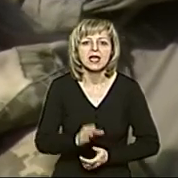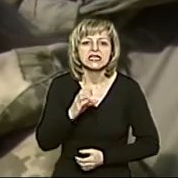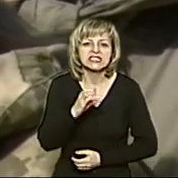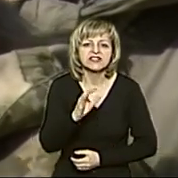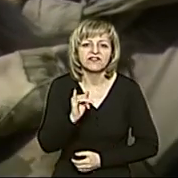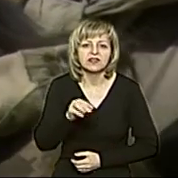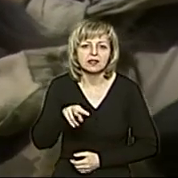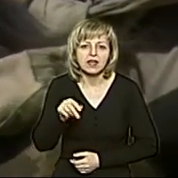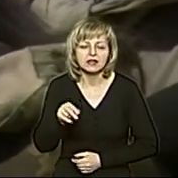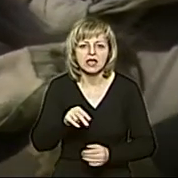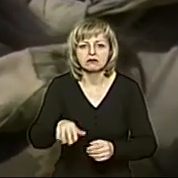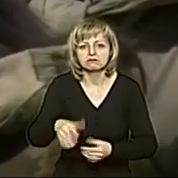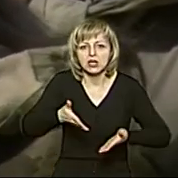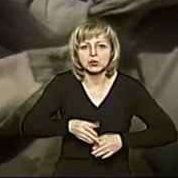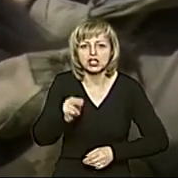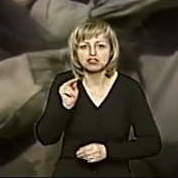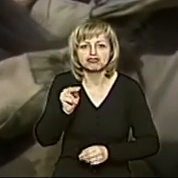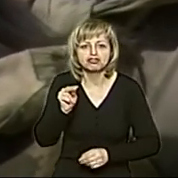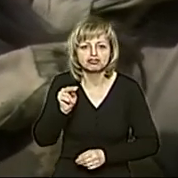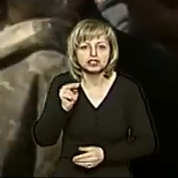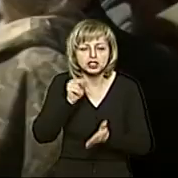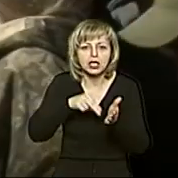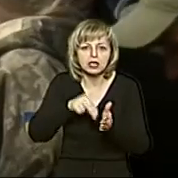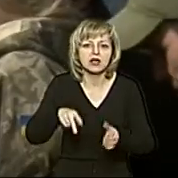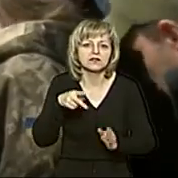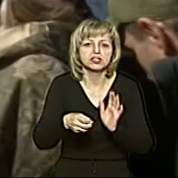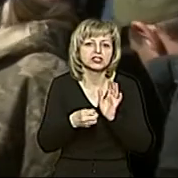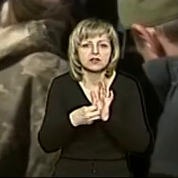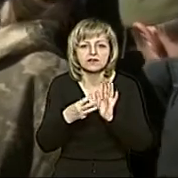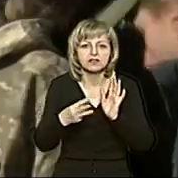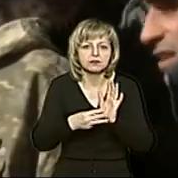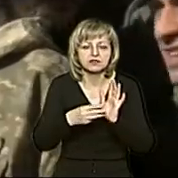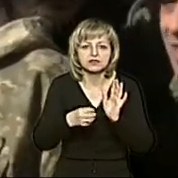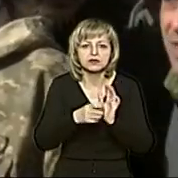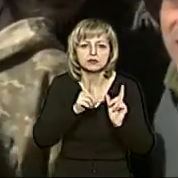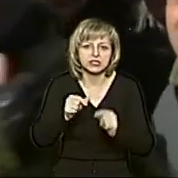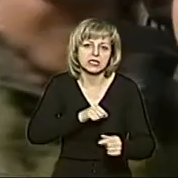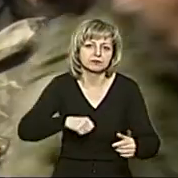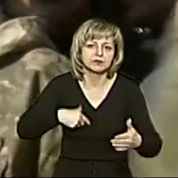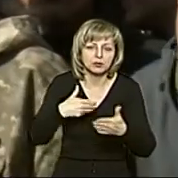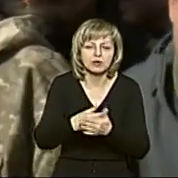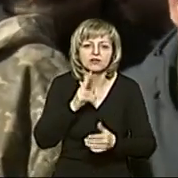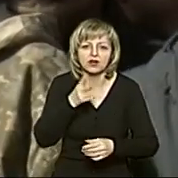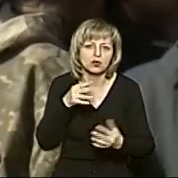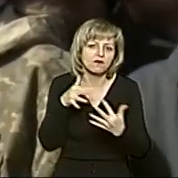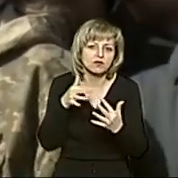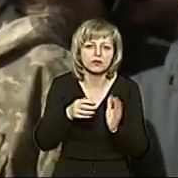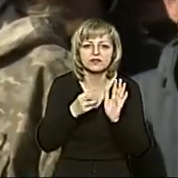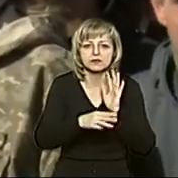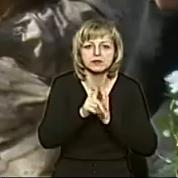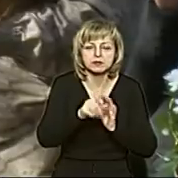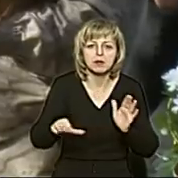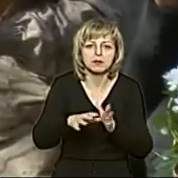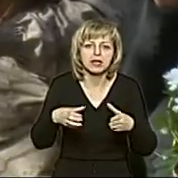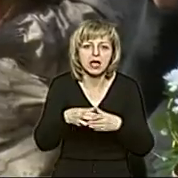Світлана Булавчик родом з Черкащини. У 2014-му добровольцем пішла на війну. 2,5 роки жінка воювала у 81-й